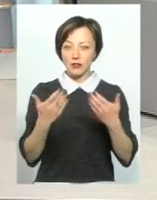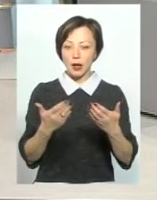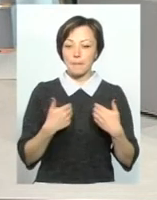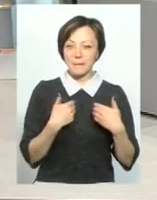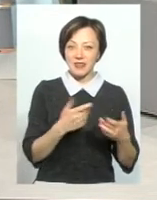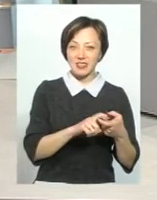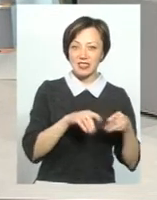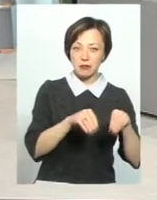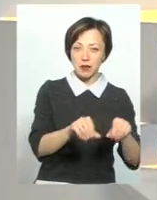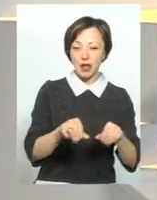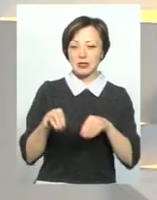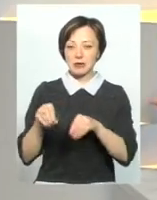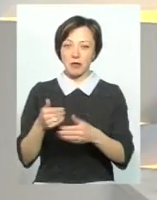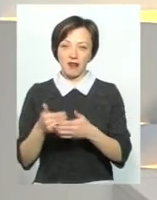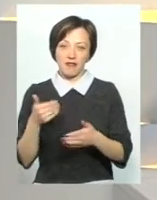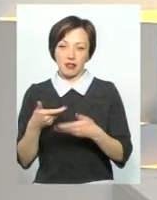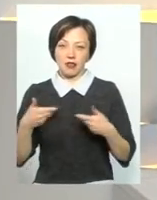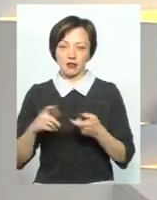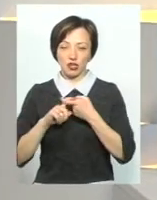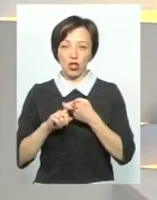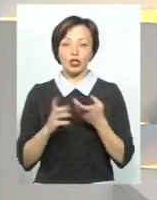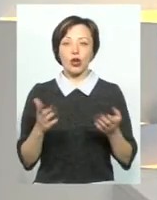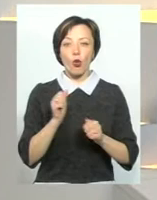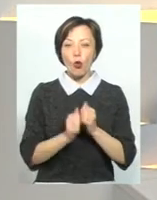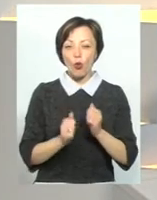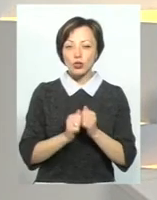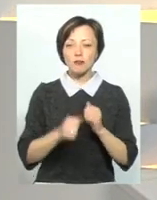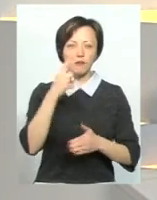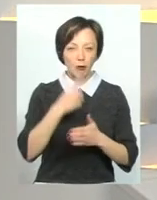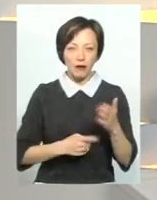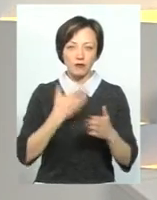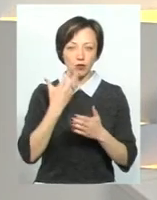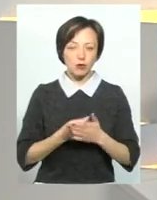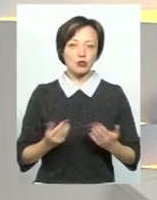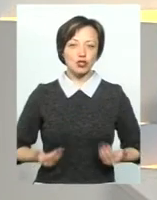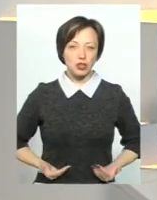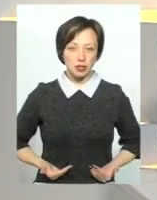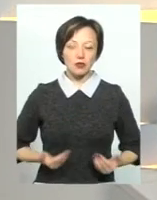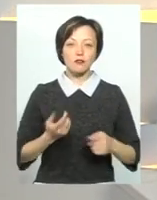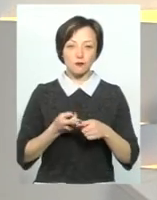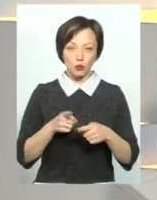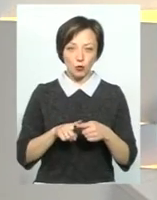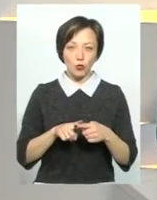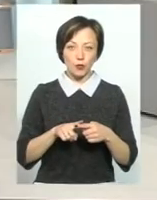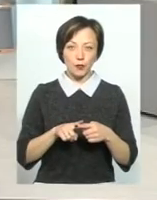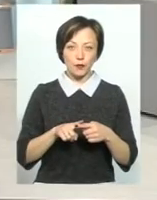землі, а земля від нас. Напевно, уже кожен переконався в своєму житті в цьому.